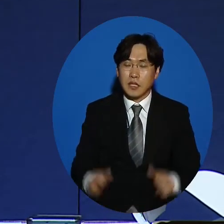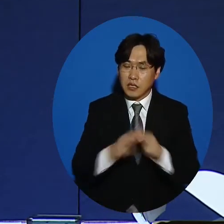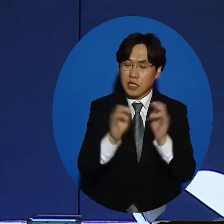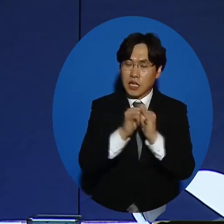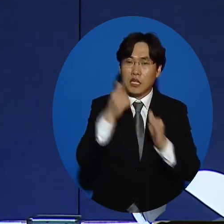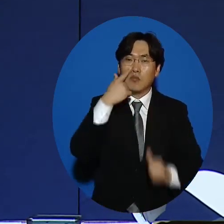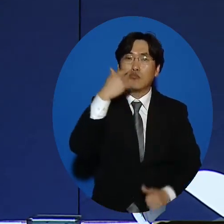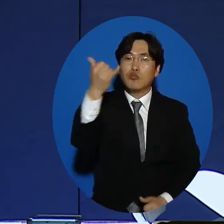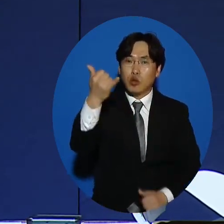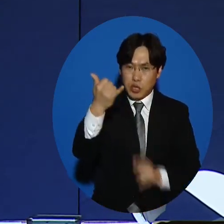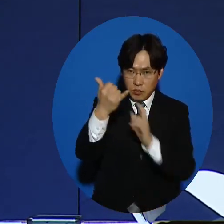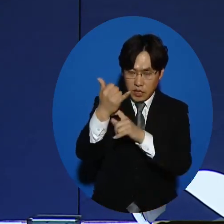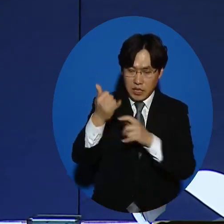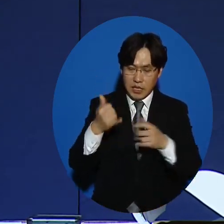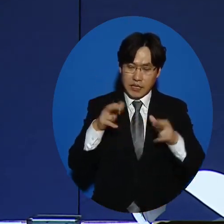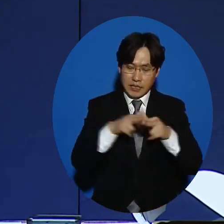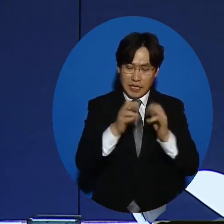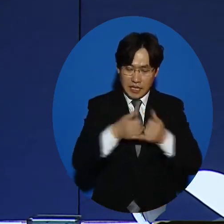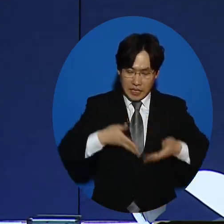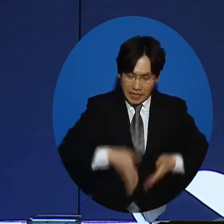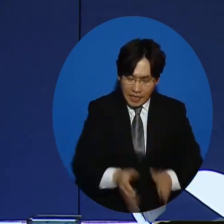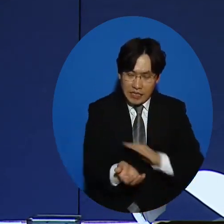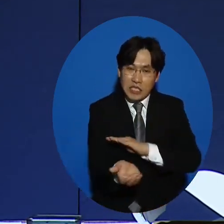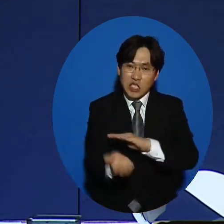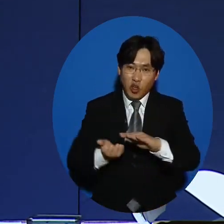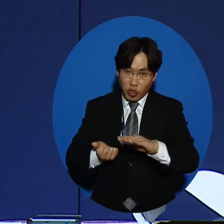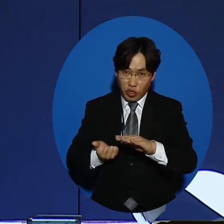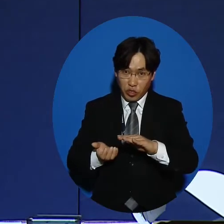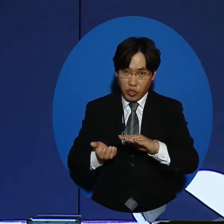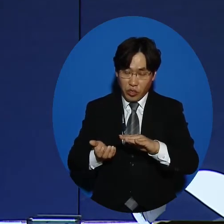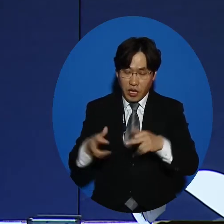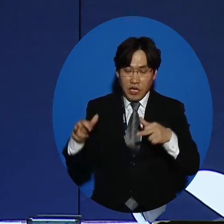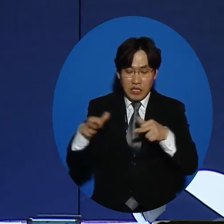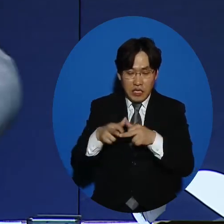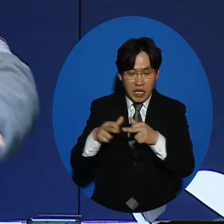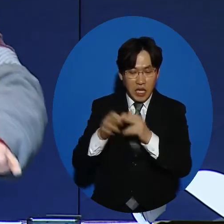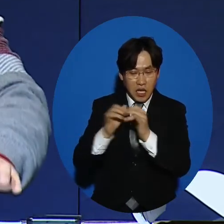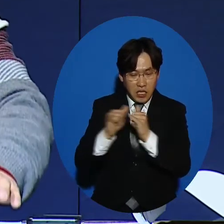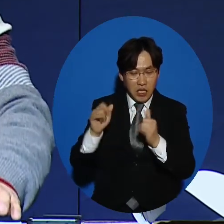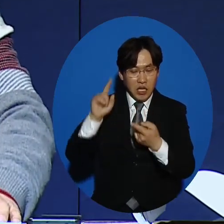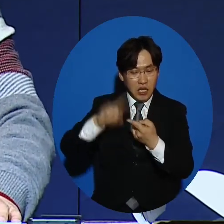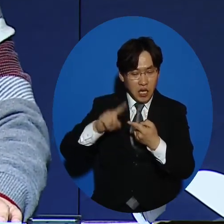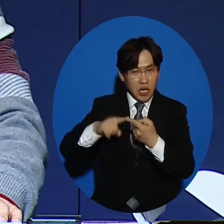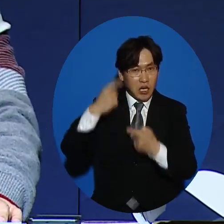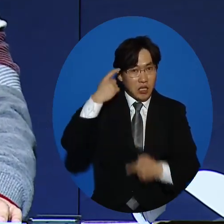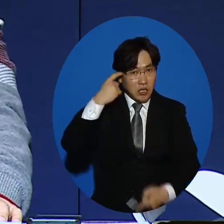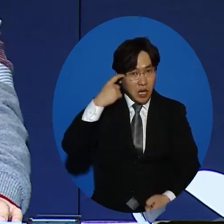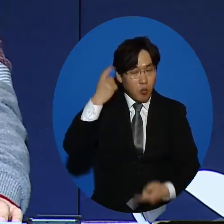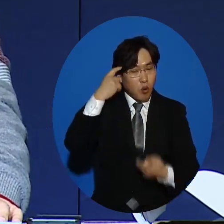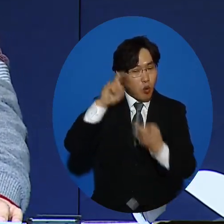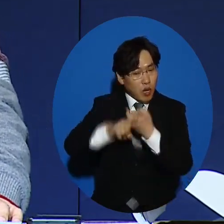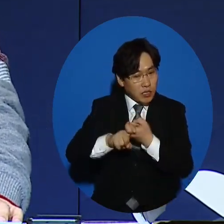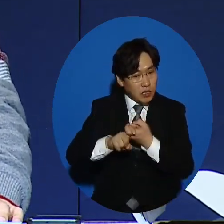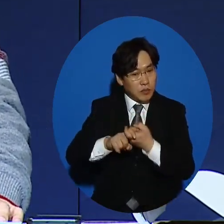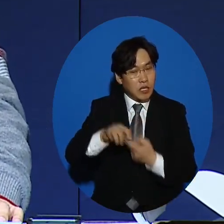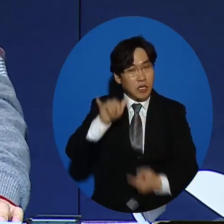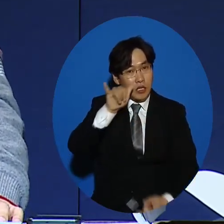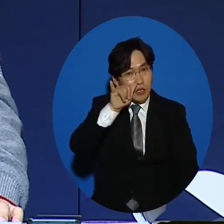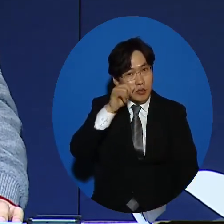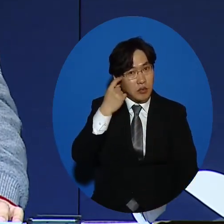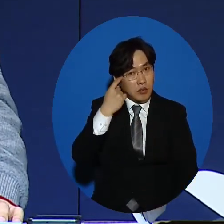장애인 부모님이 장애 자녀를 낳기 전에 장애인에 대한 관심이 조금이라도